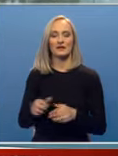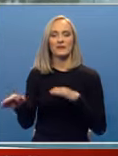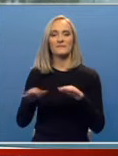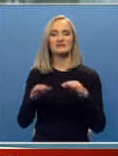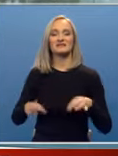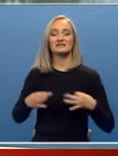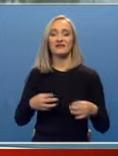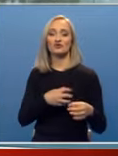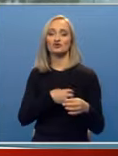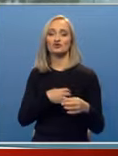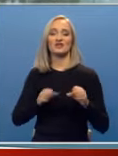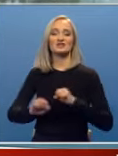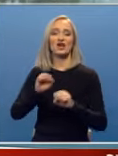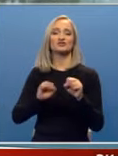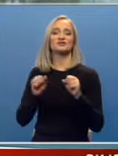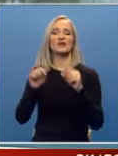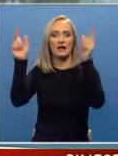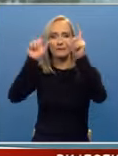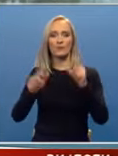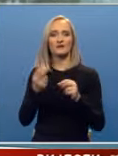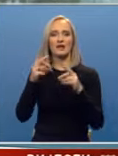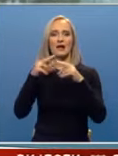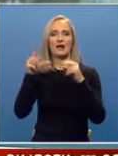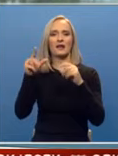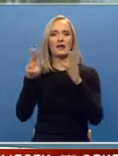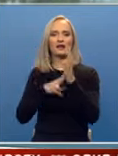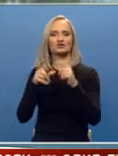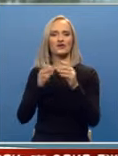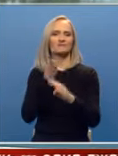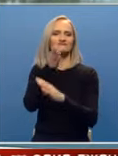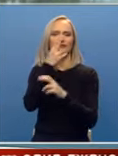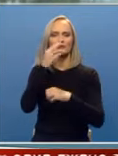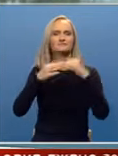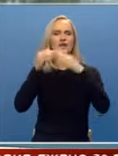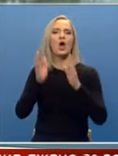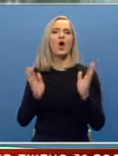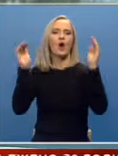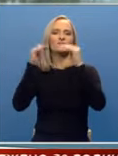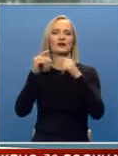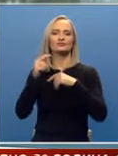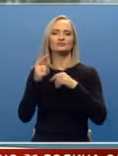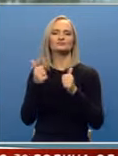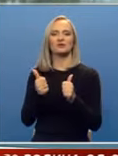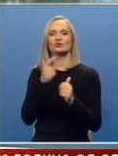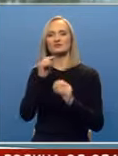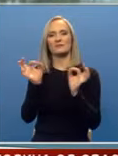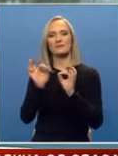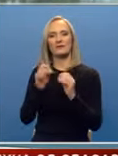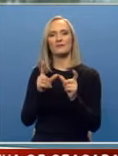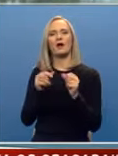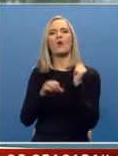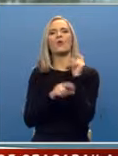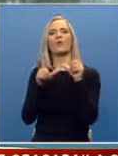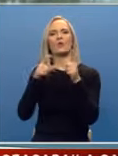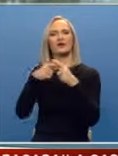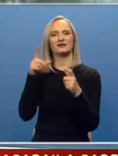Ministar zdravlja i socijalne zaštite Republike Srpske Alen Šaranić obišao je danas radove na objektu u izgradnji u okviru